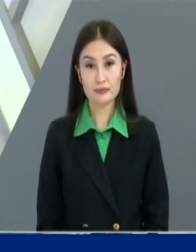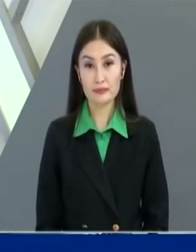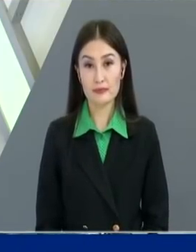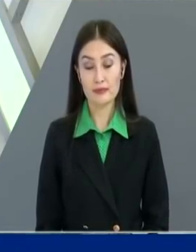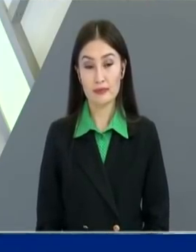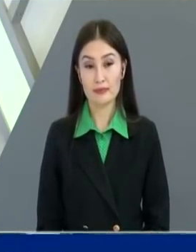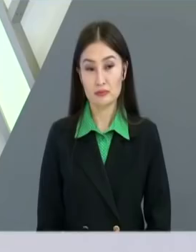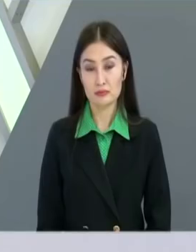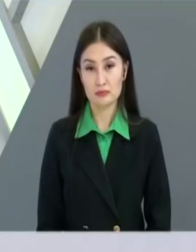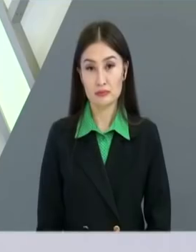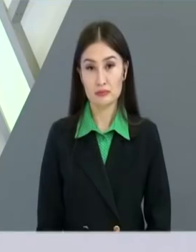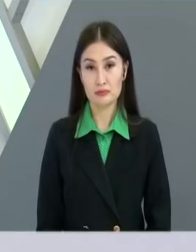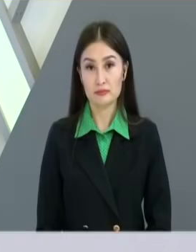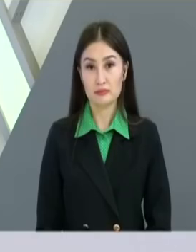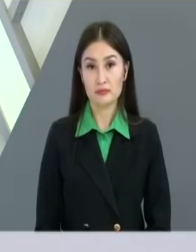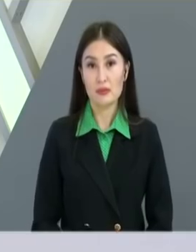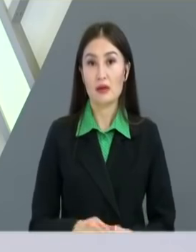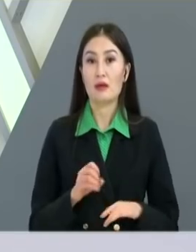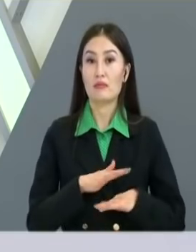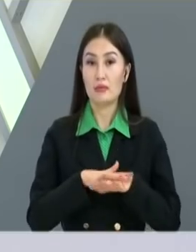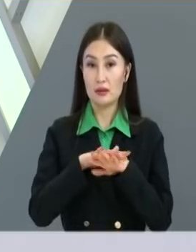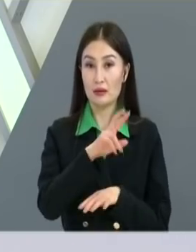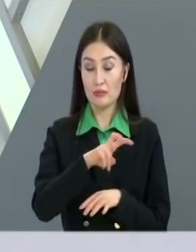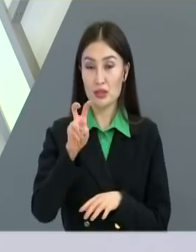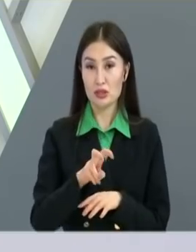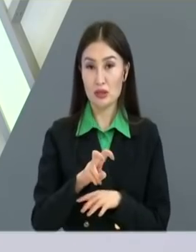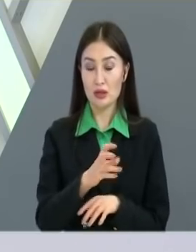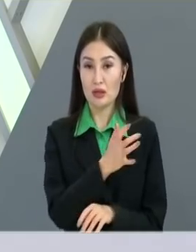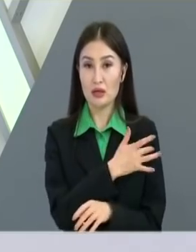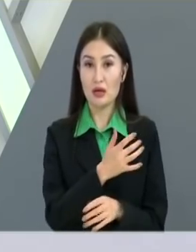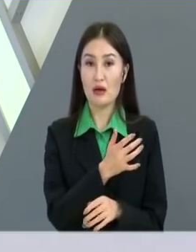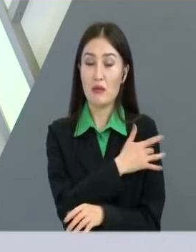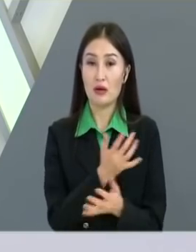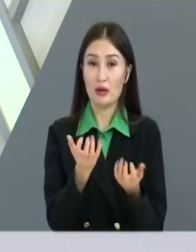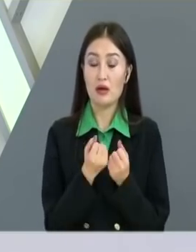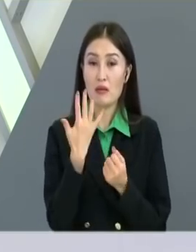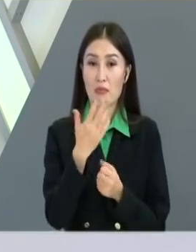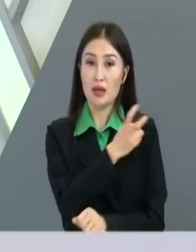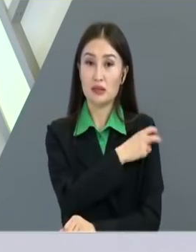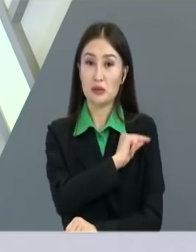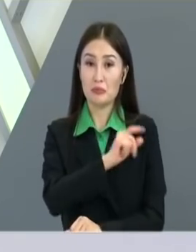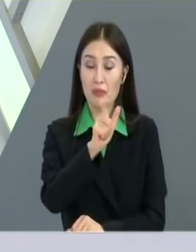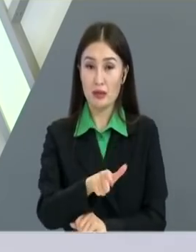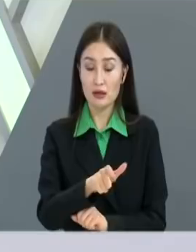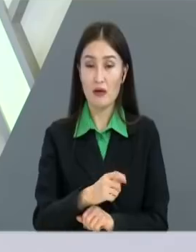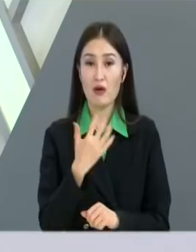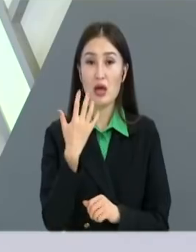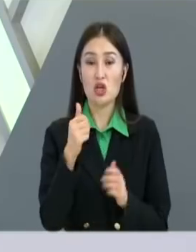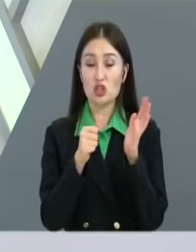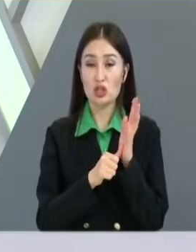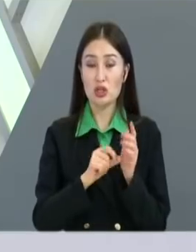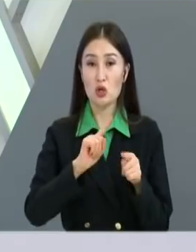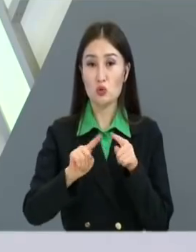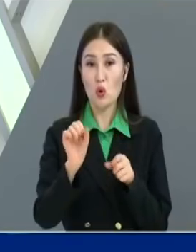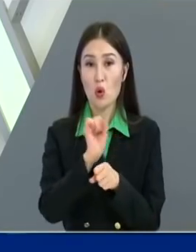24. В ходе митинга в Бишкеке пострадали 5 медиков, выведены из строя 6 машин скорой помощи. Об этом на